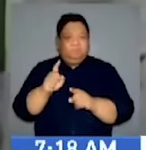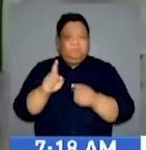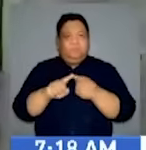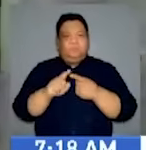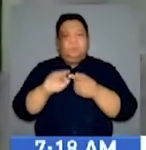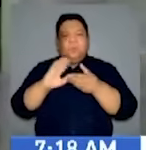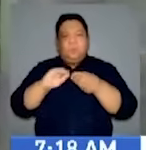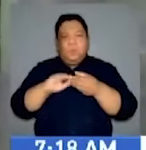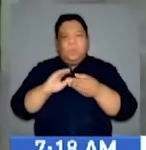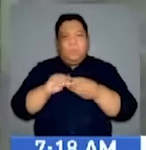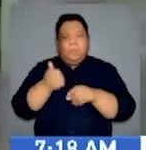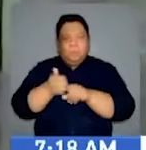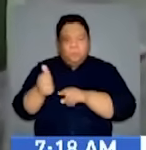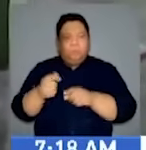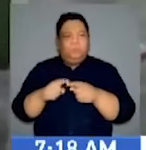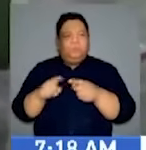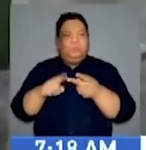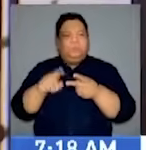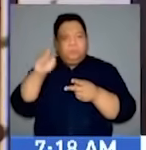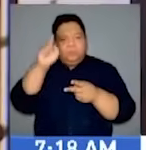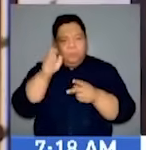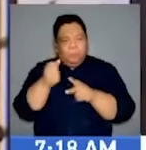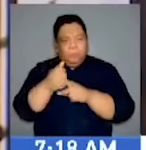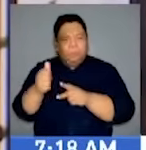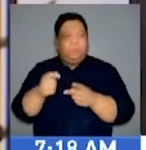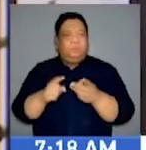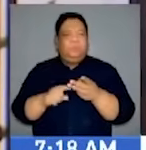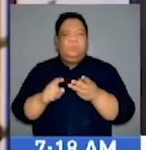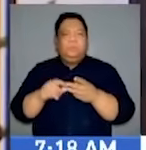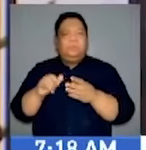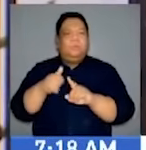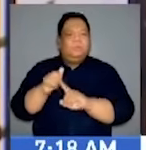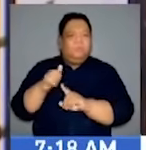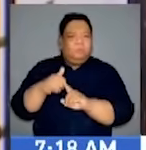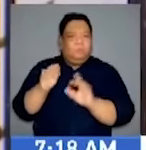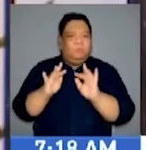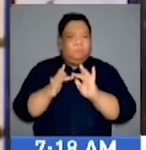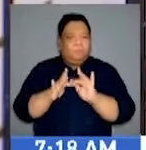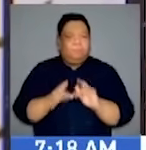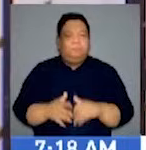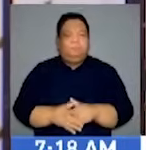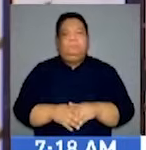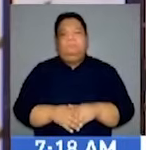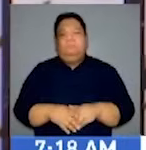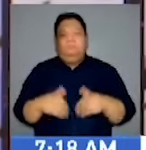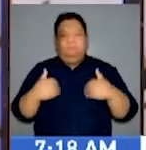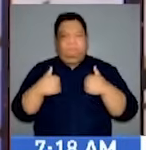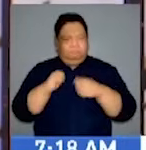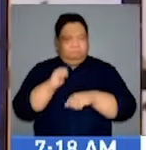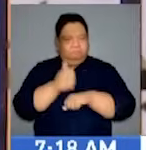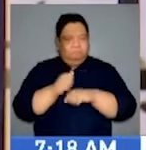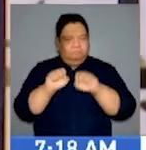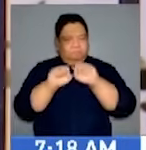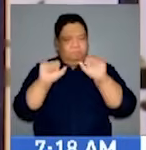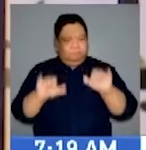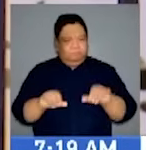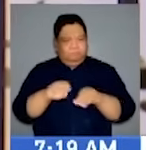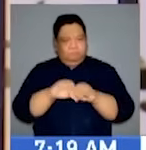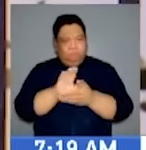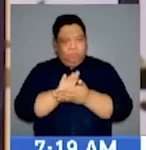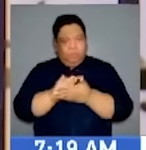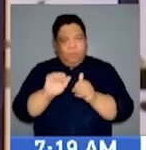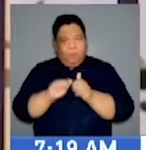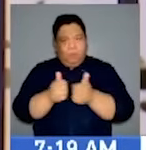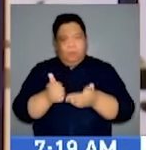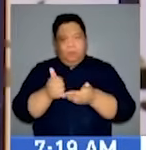at cyberbullying. Ay kay Duterte nagbabaan sila ng mekanismo sa mga paaralan para maresolba mga ganitong mga kaso.